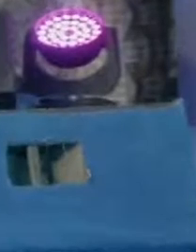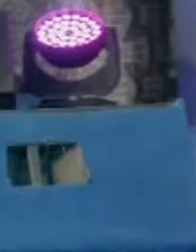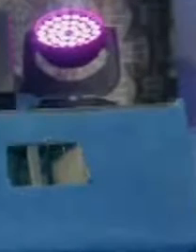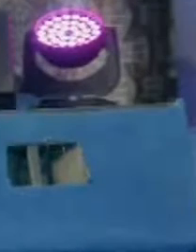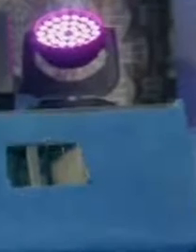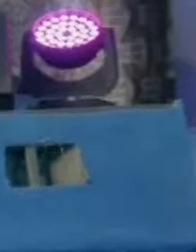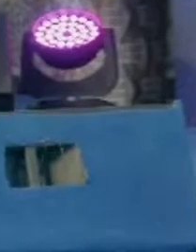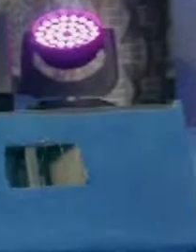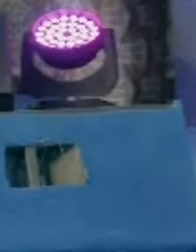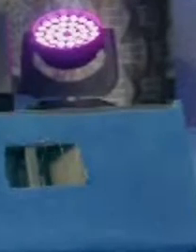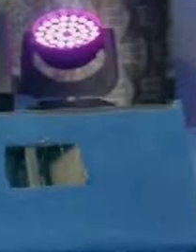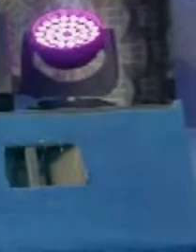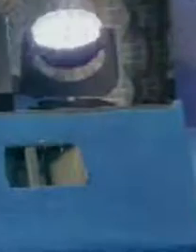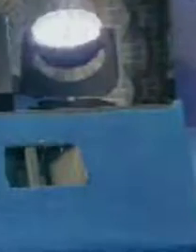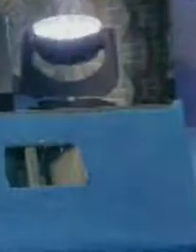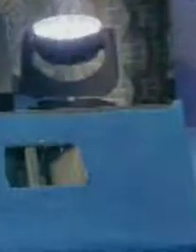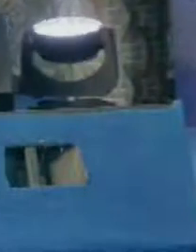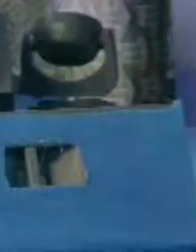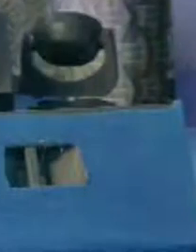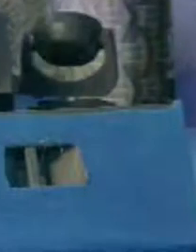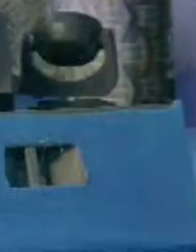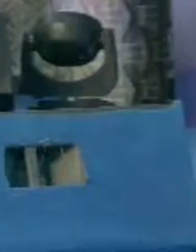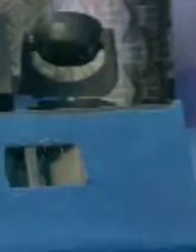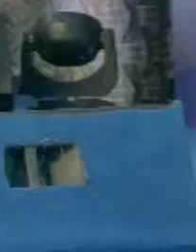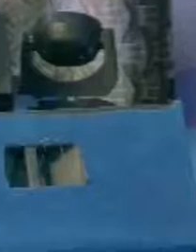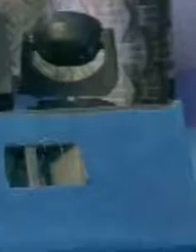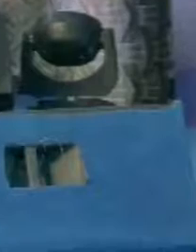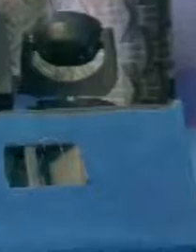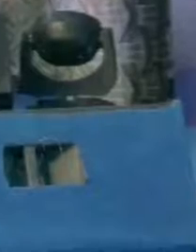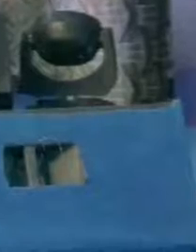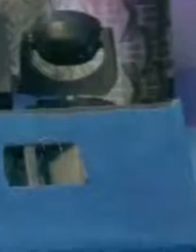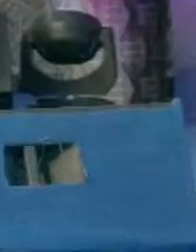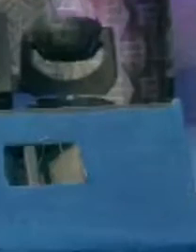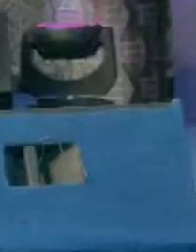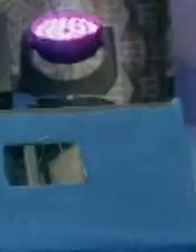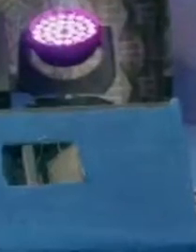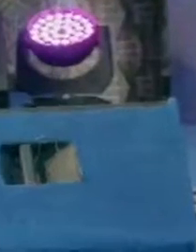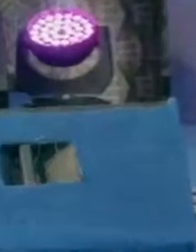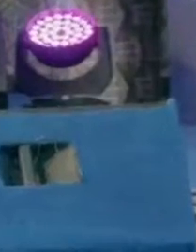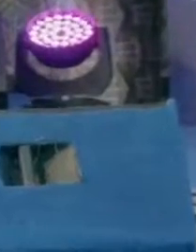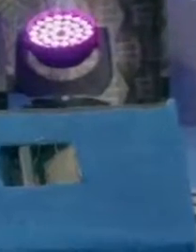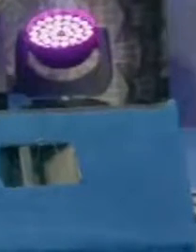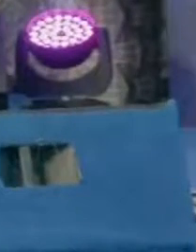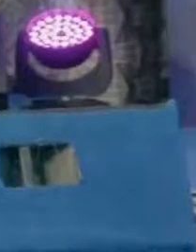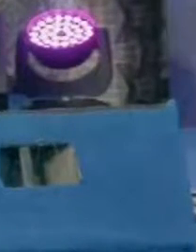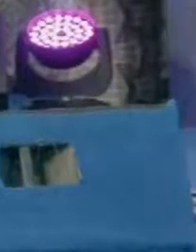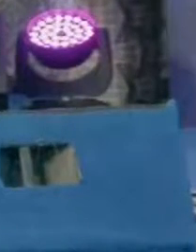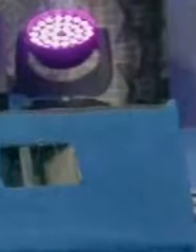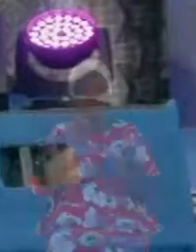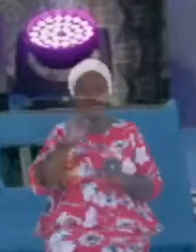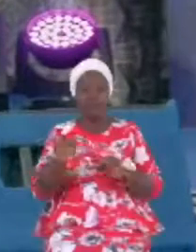et le docteur Panampol. Et nous remercions Dieu pour ce qu'il fait